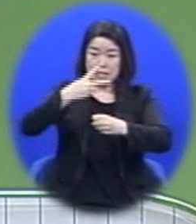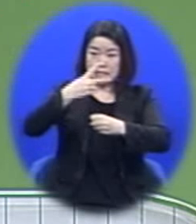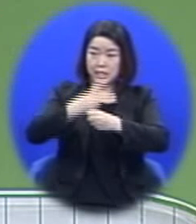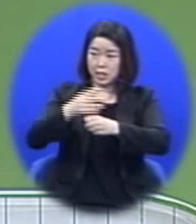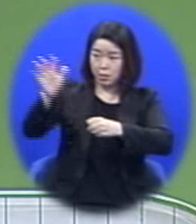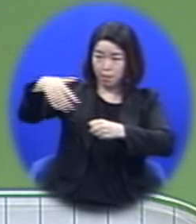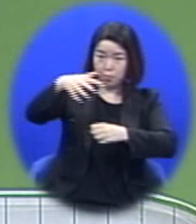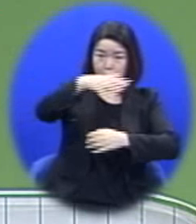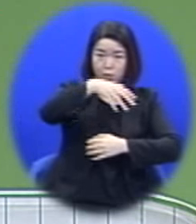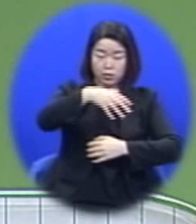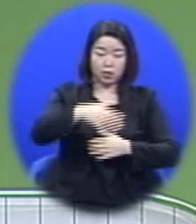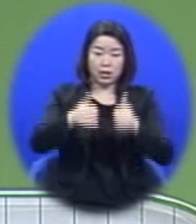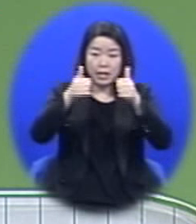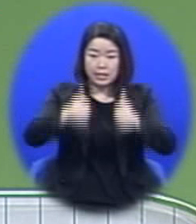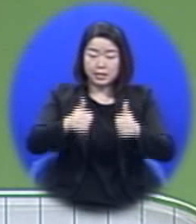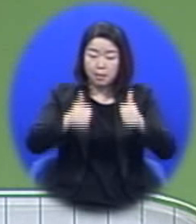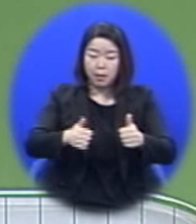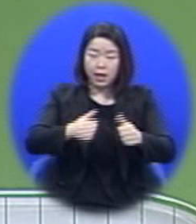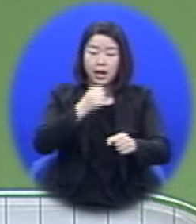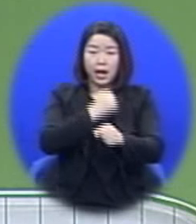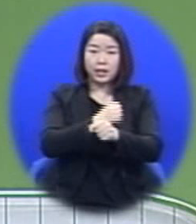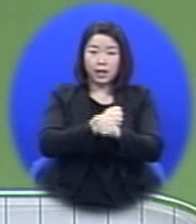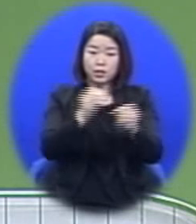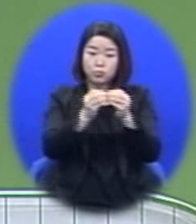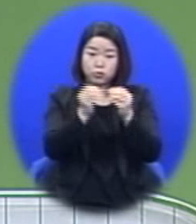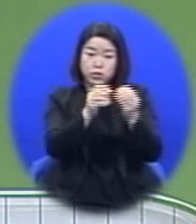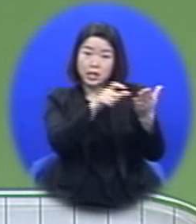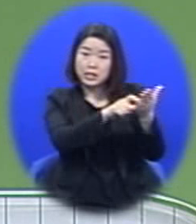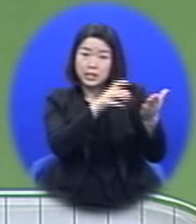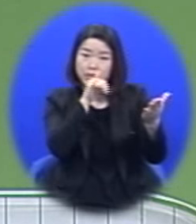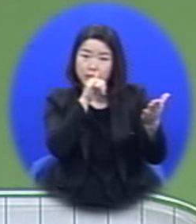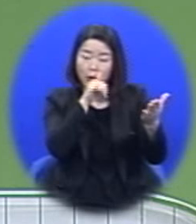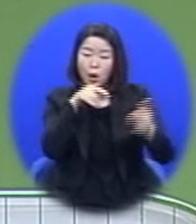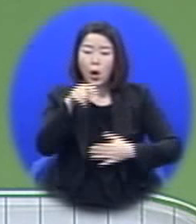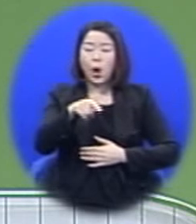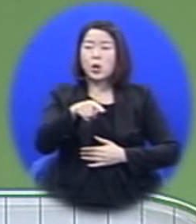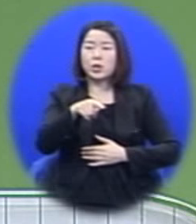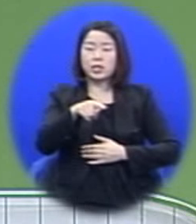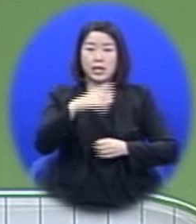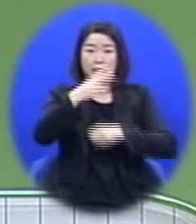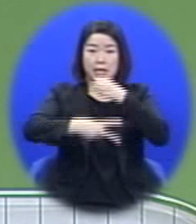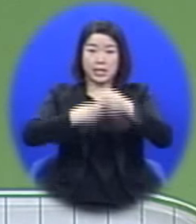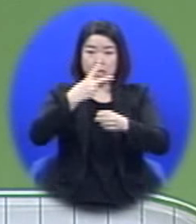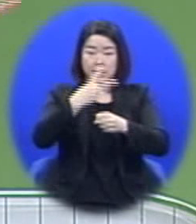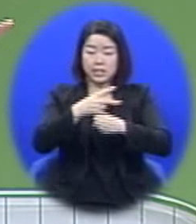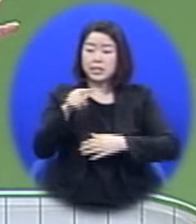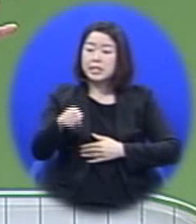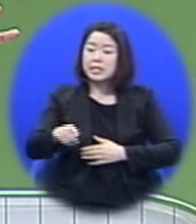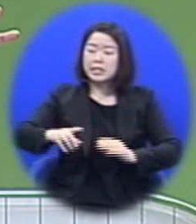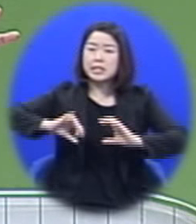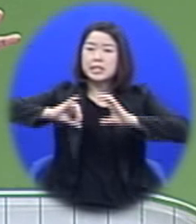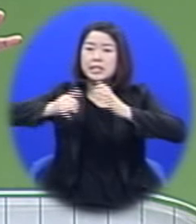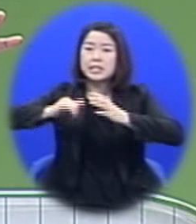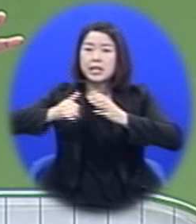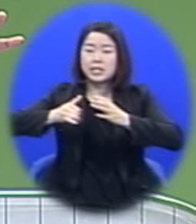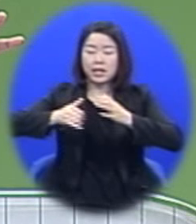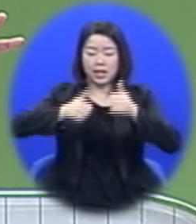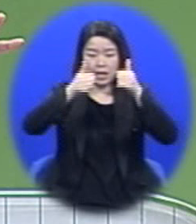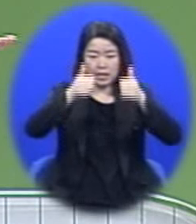모으셔서 재판을 하셨다는 표현이 나오는데 여기 신들은 이 세상의 재판관을